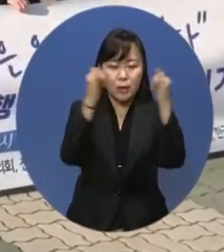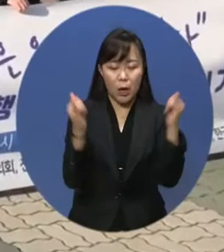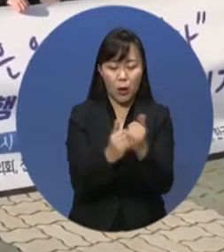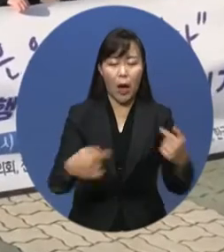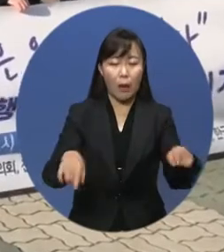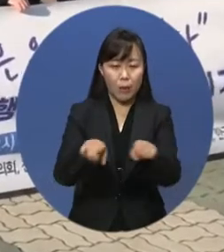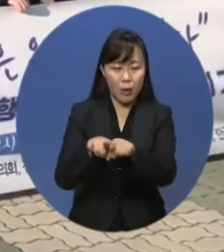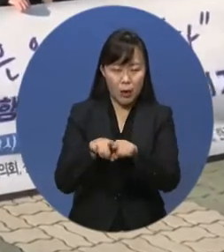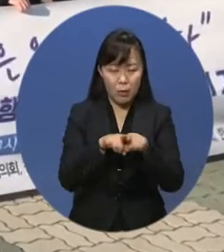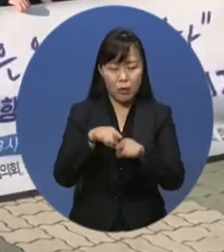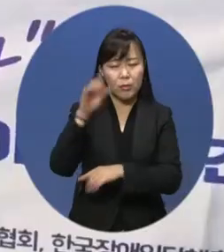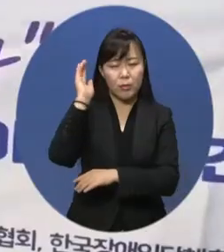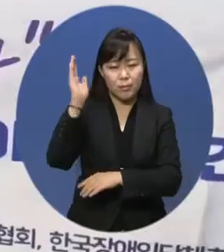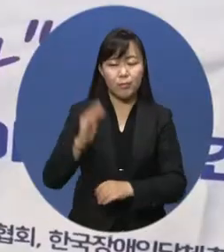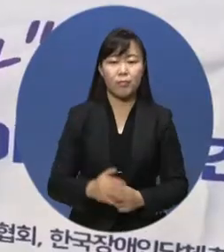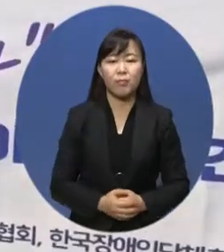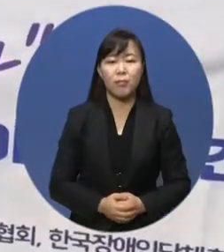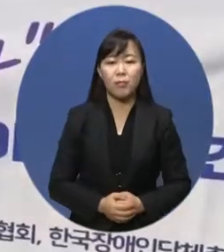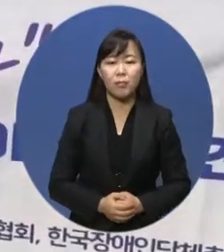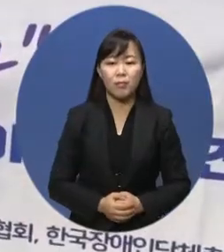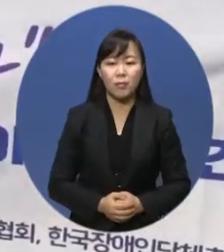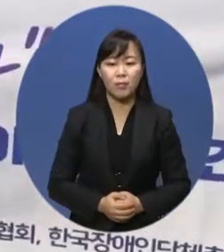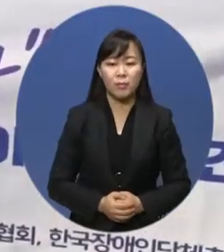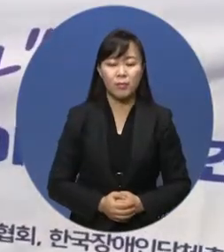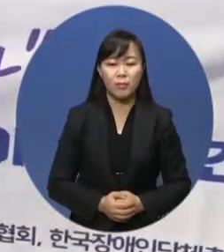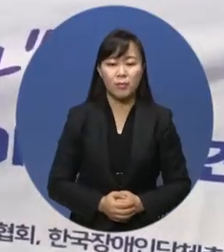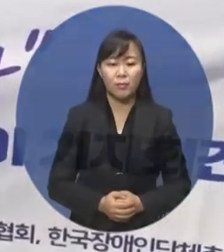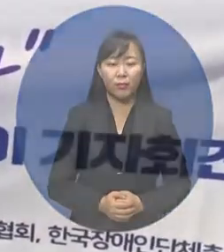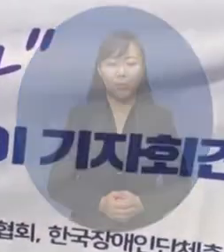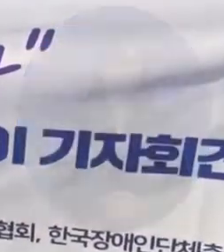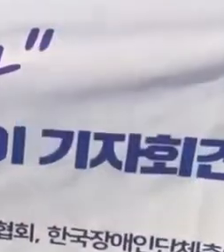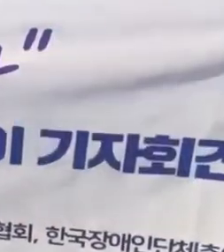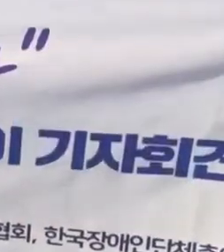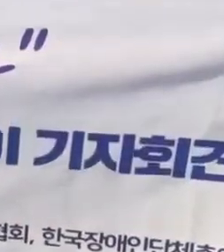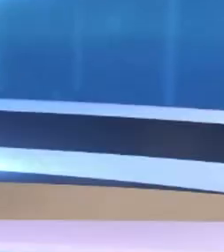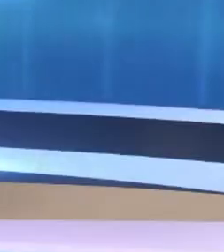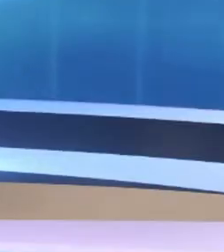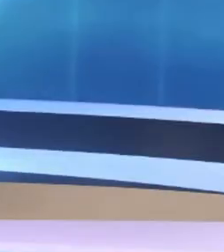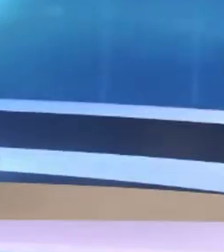것이라고 강조했습니다. 복지TV 뉴스 서정영입니다.